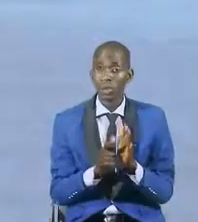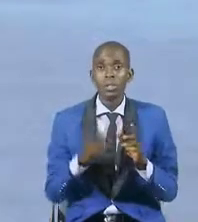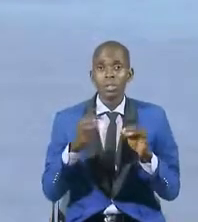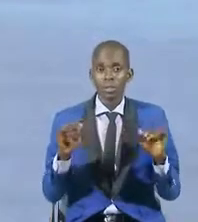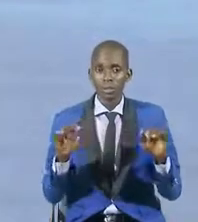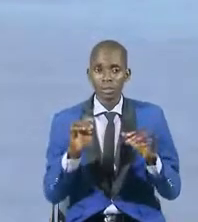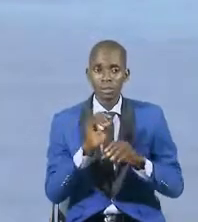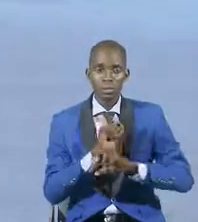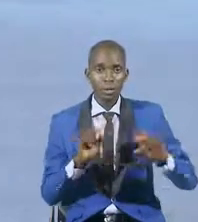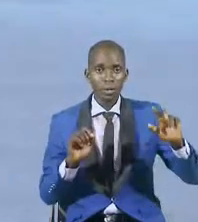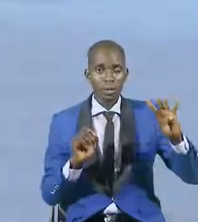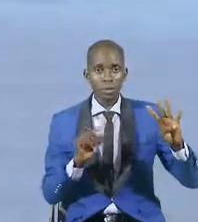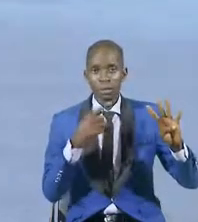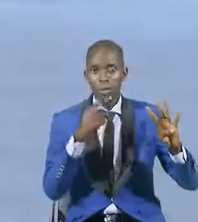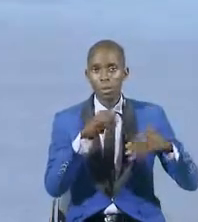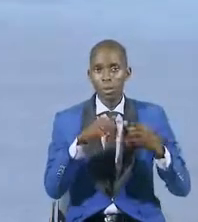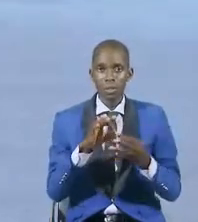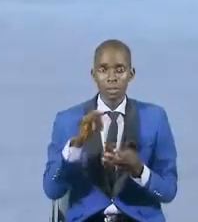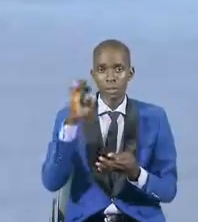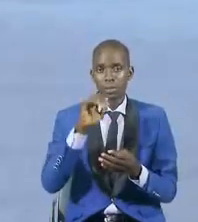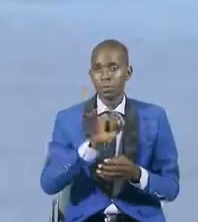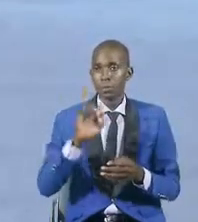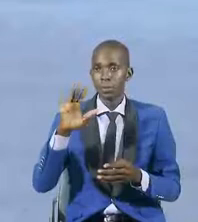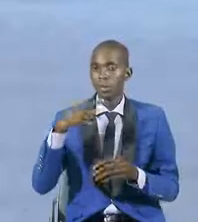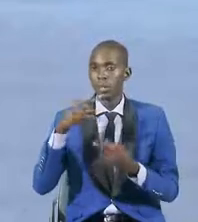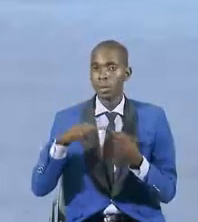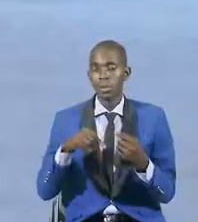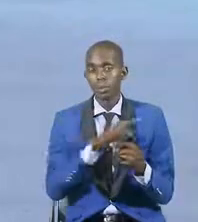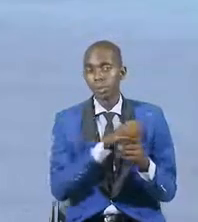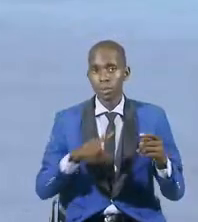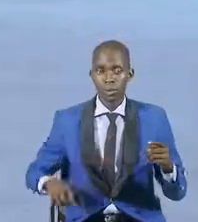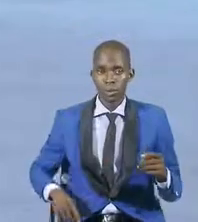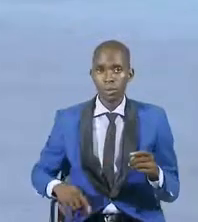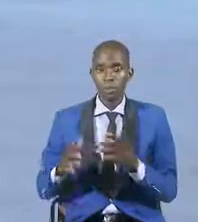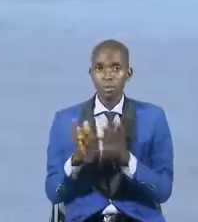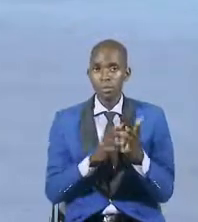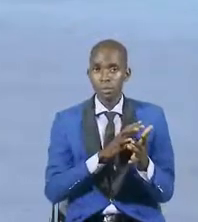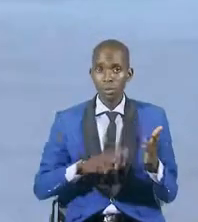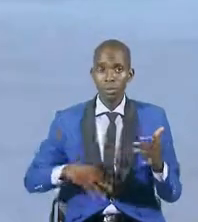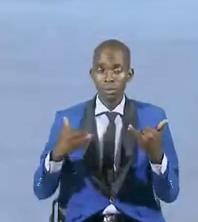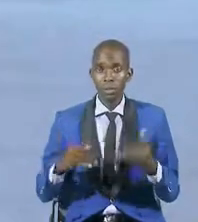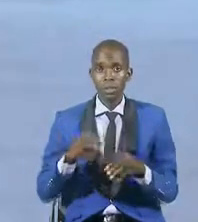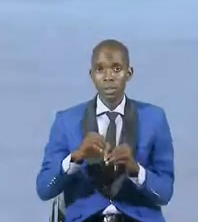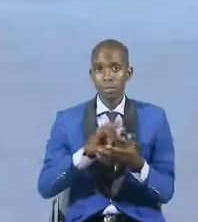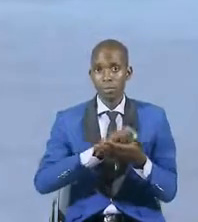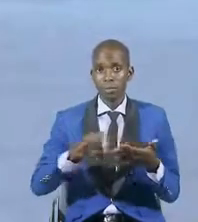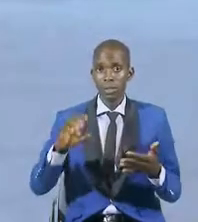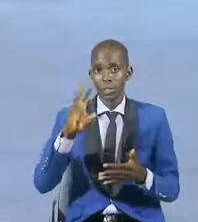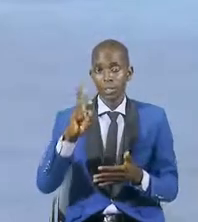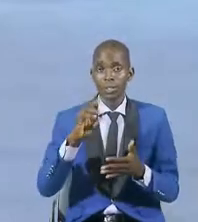l'Esprit. Verset 5 parle du Seigneur, c'est-à-dire le Seigneur Jésus-Christ. Verset